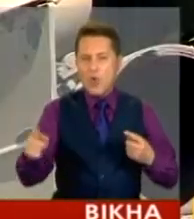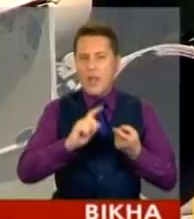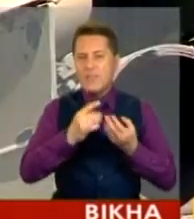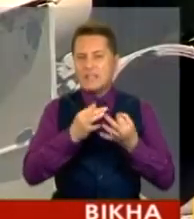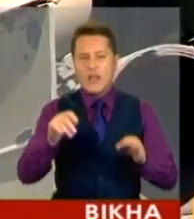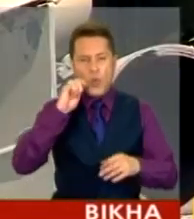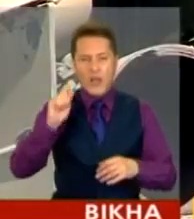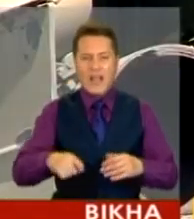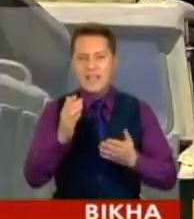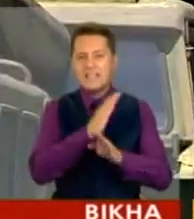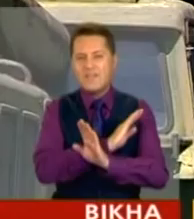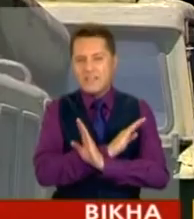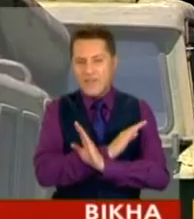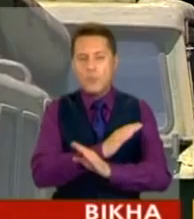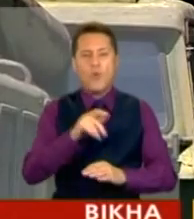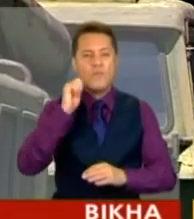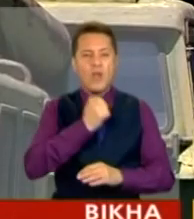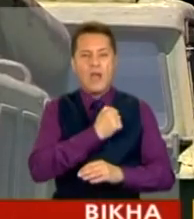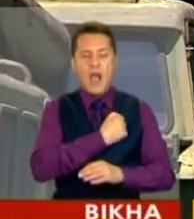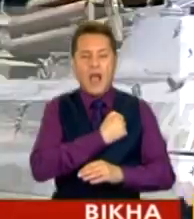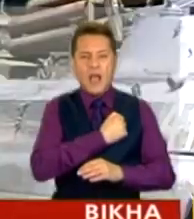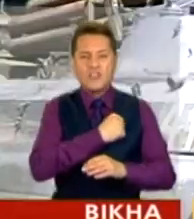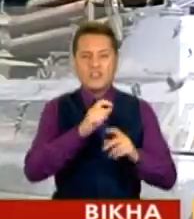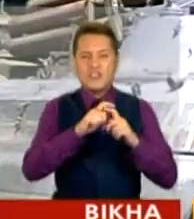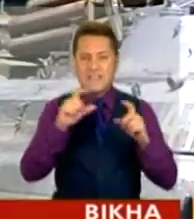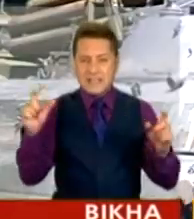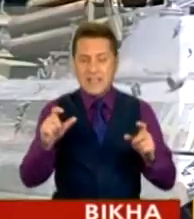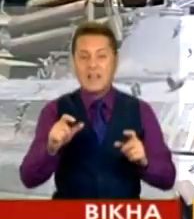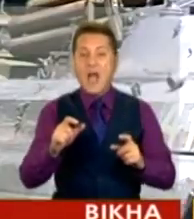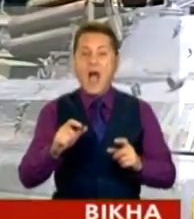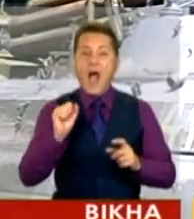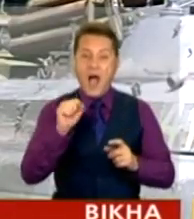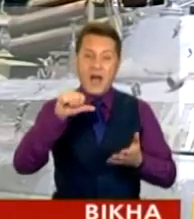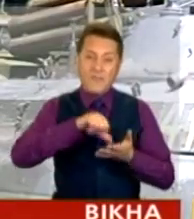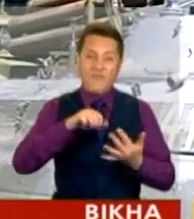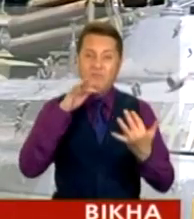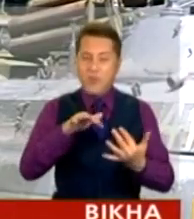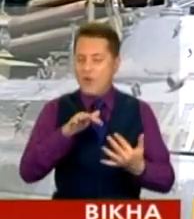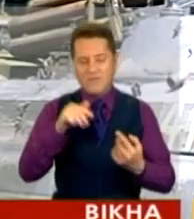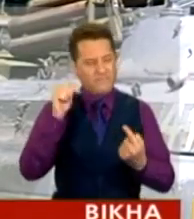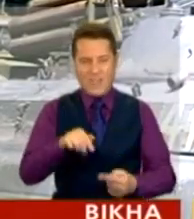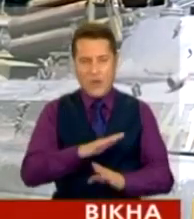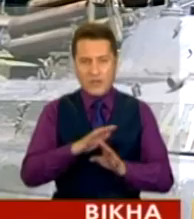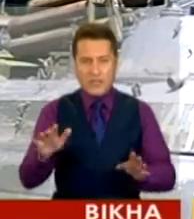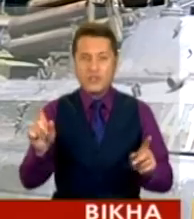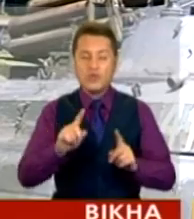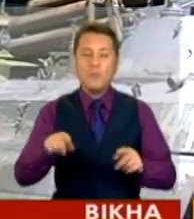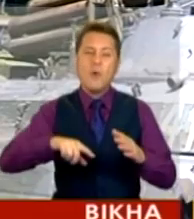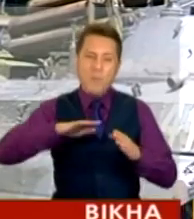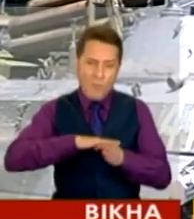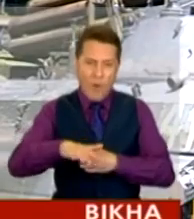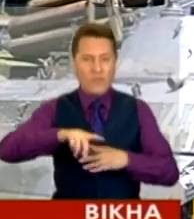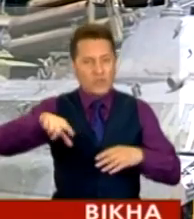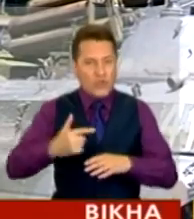розформованих військових частин. Однак до бою вона не годиться. Щоб її повністю відновити і поставити в стрій, це